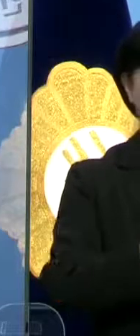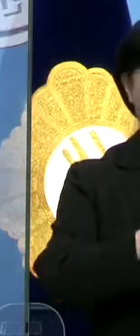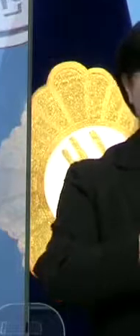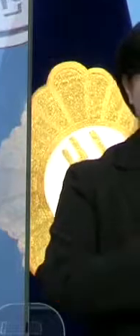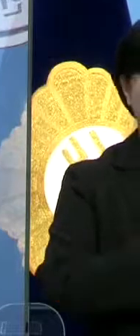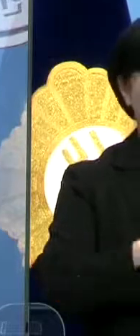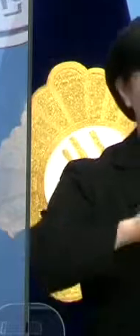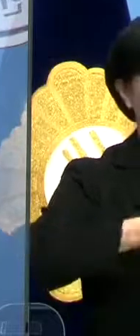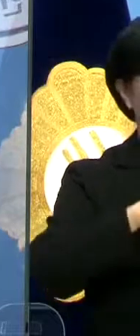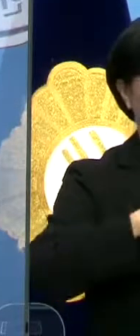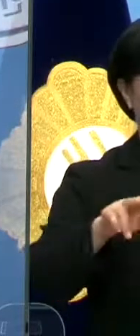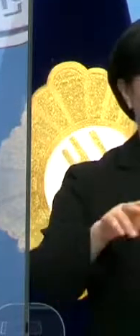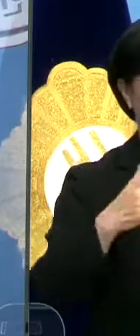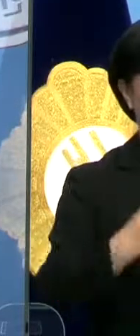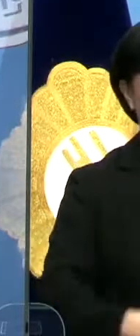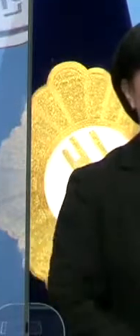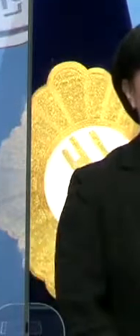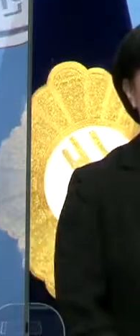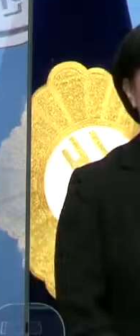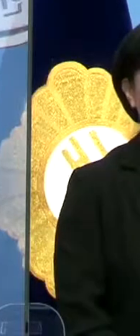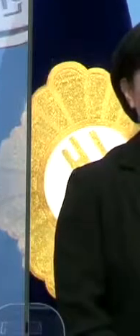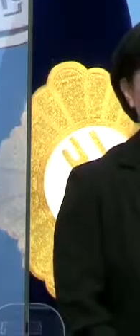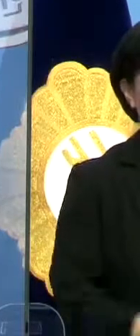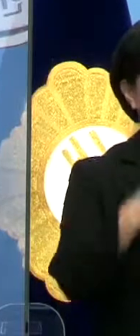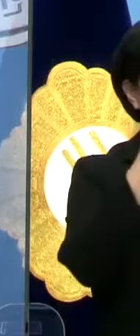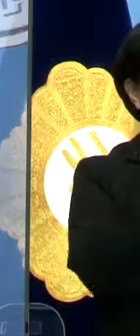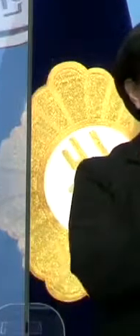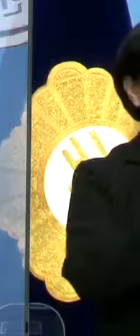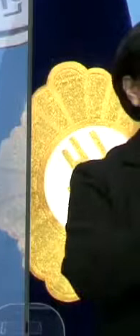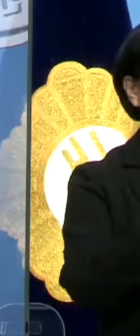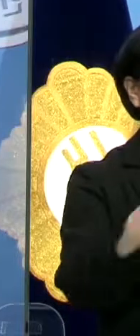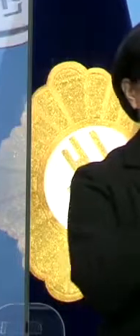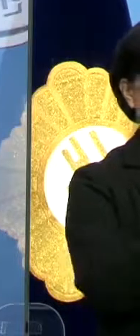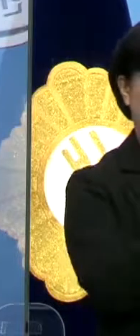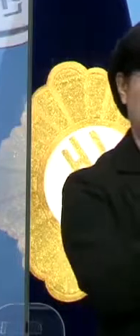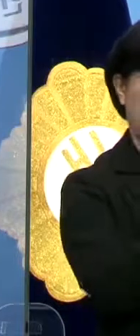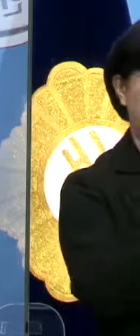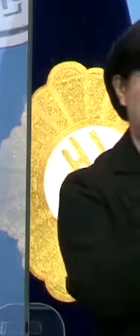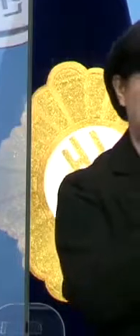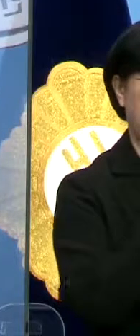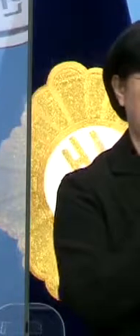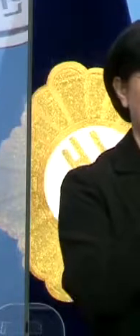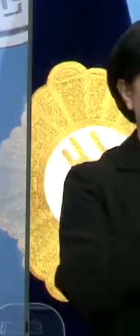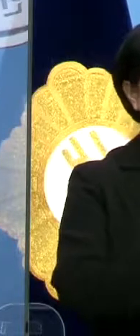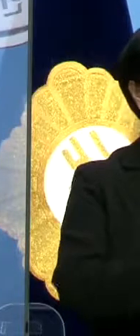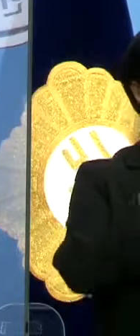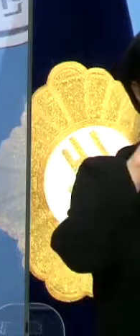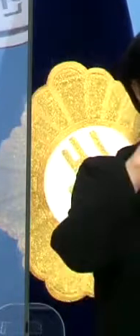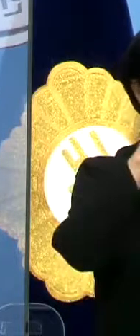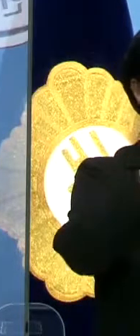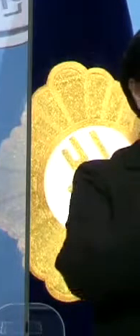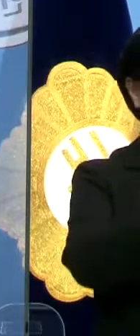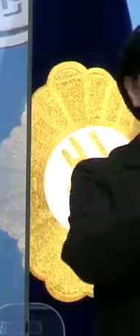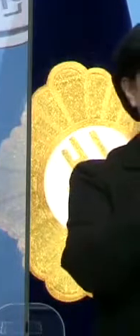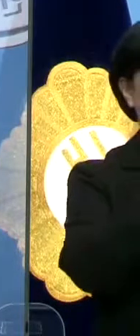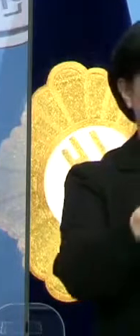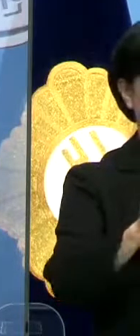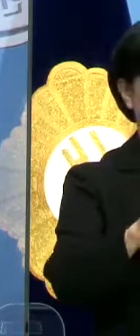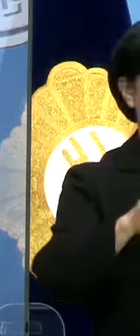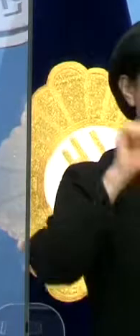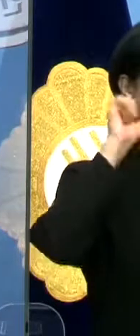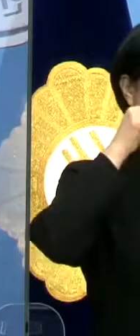스스로 패기 한 것이다 원칙을 폐기하는 집권여당의 말 바꾸기는 서울시 유권자를 우롱하는 찾아다